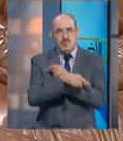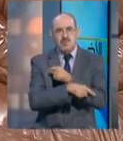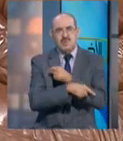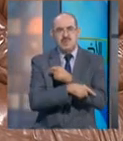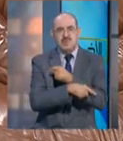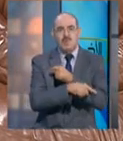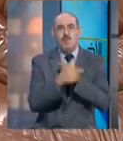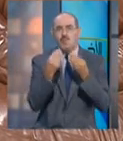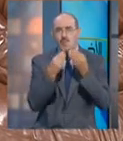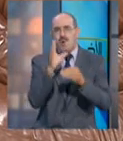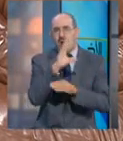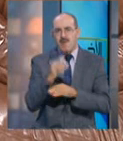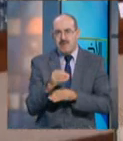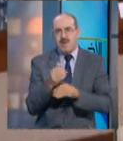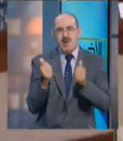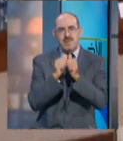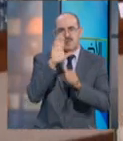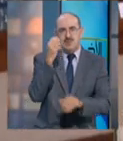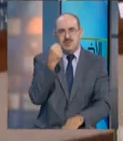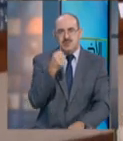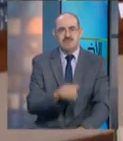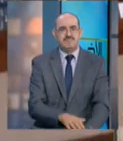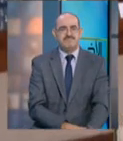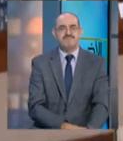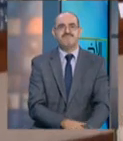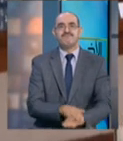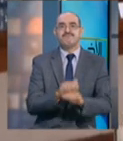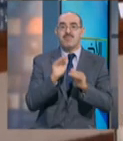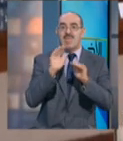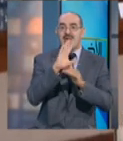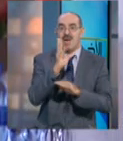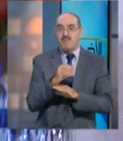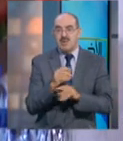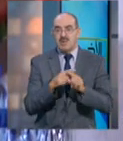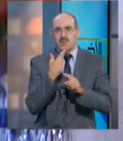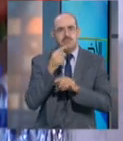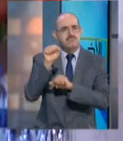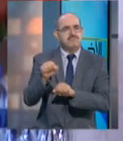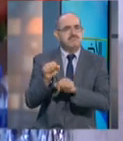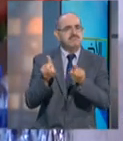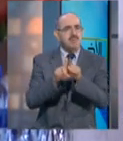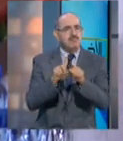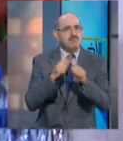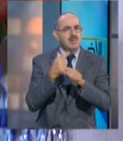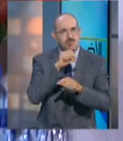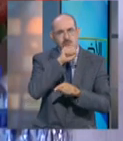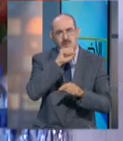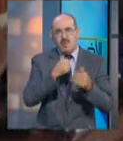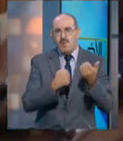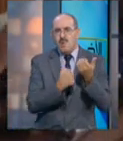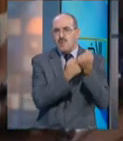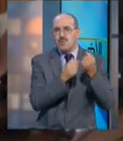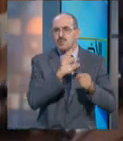أفريقيا والجمهورية الصحراوية. تثبيت جنوب إفريقيا لموقفها التاريخي المشرف يدعم